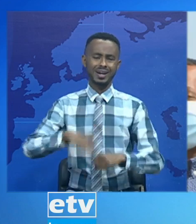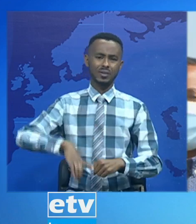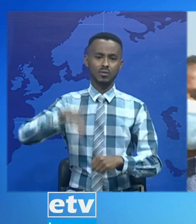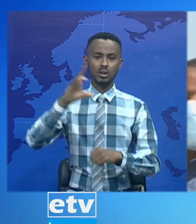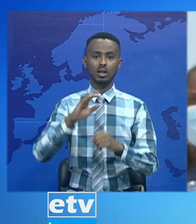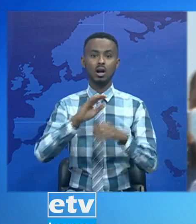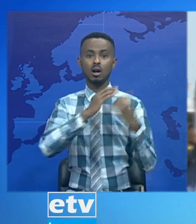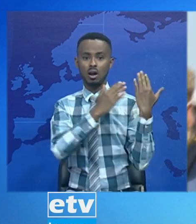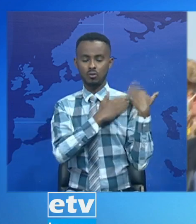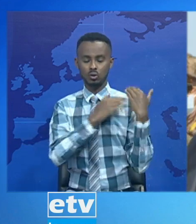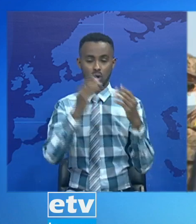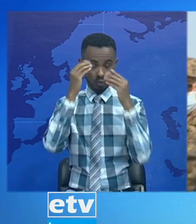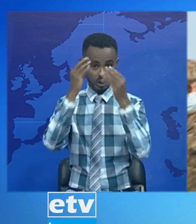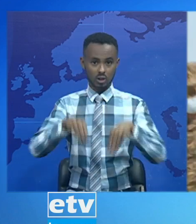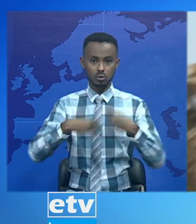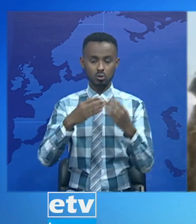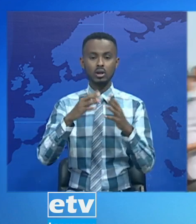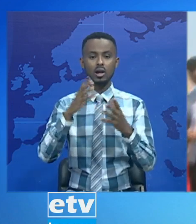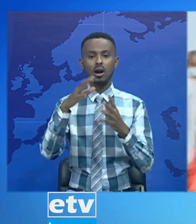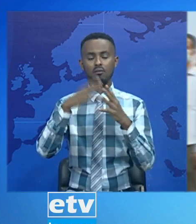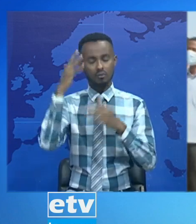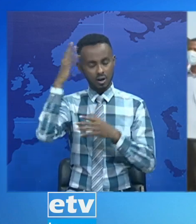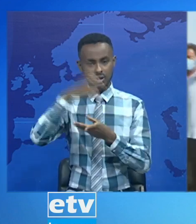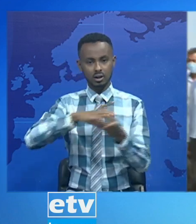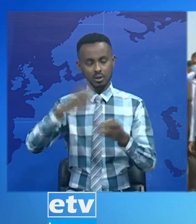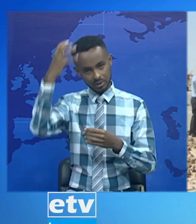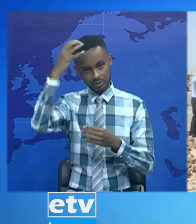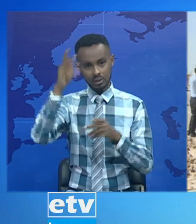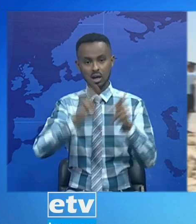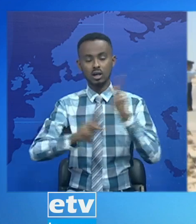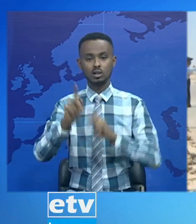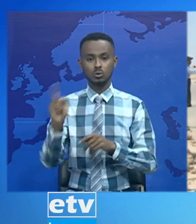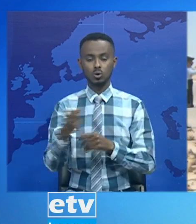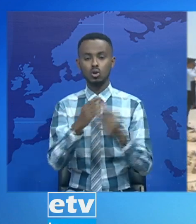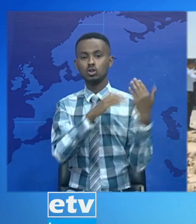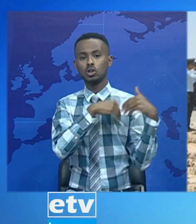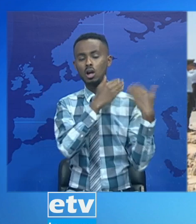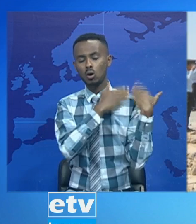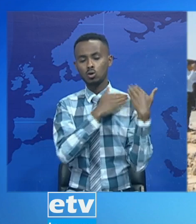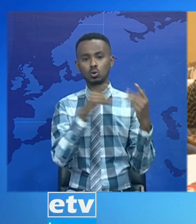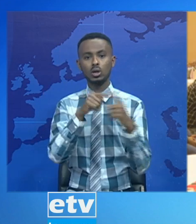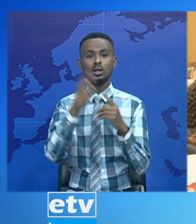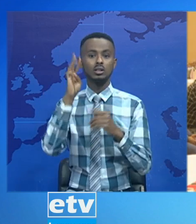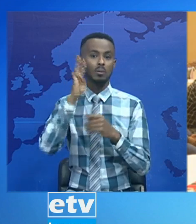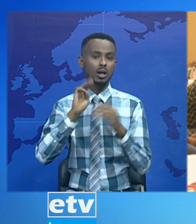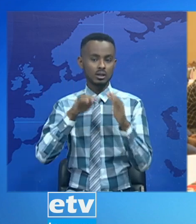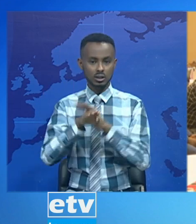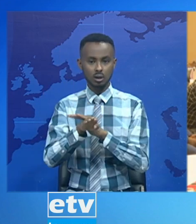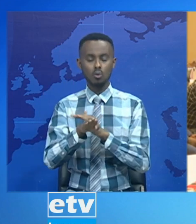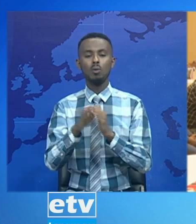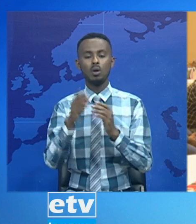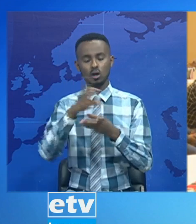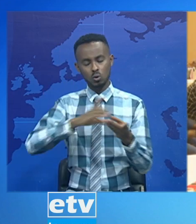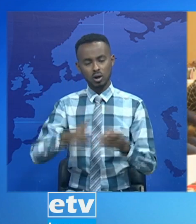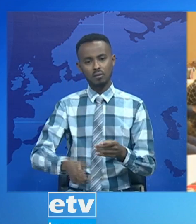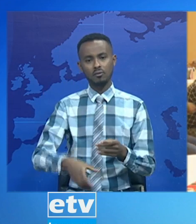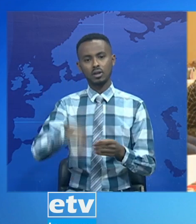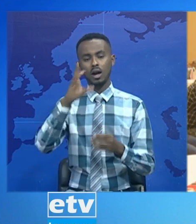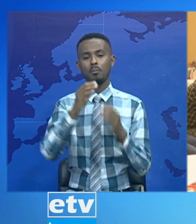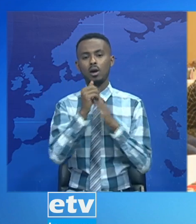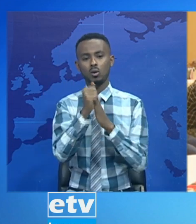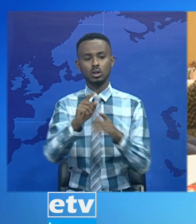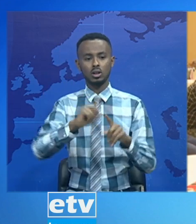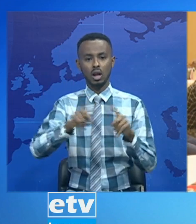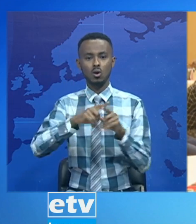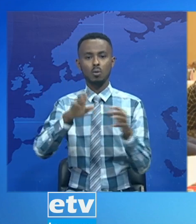የጦር ጄኔራሎች እውቅና የሰጡት የአፋር ክልል መንግስትና ህዝብ ሲሆኑ ጄኔራሎቹ ወደ ሰመራ ሲገቡም በክልሉ ከፍተኛ አመራሮችና